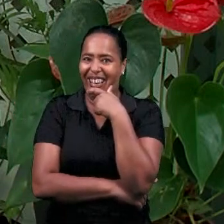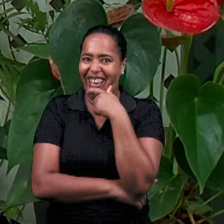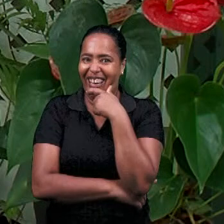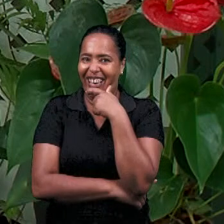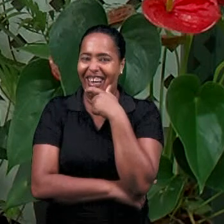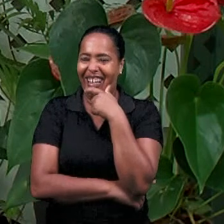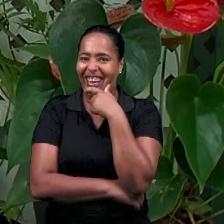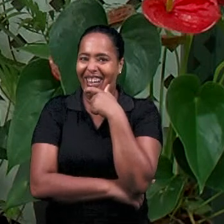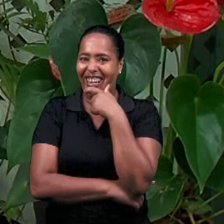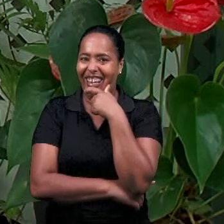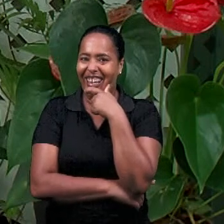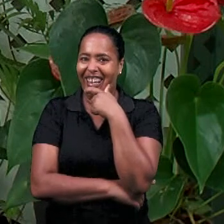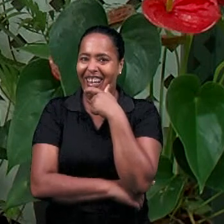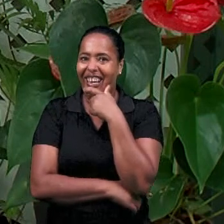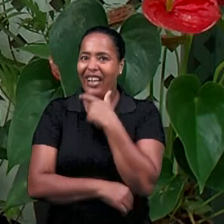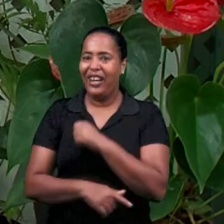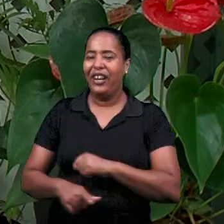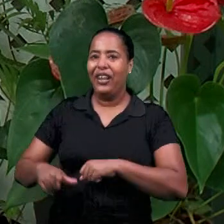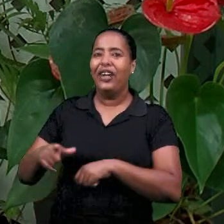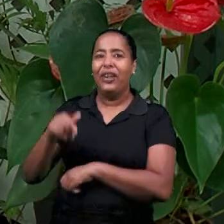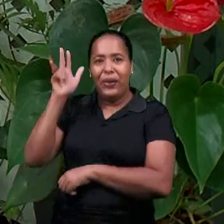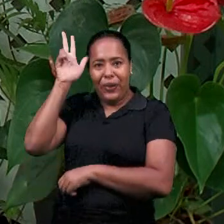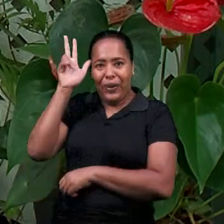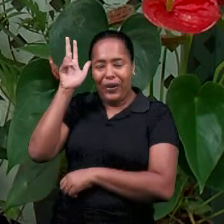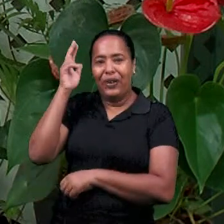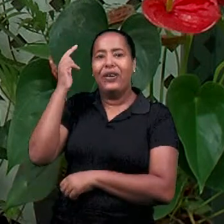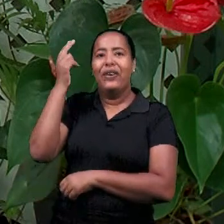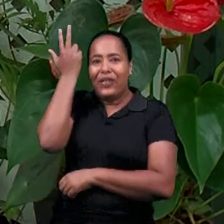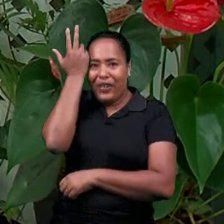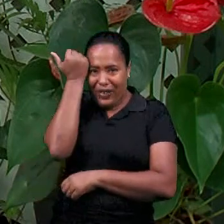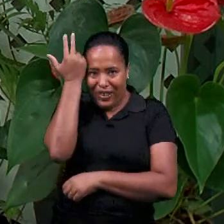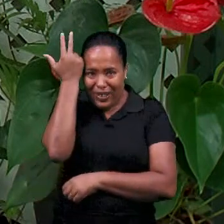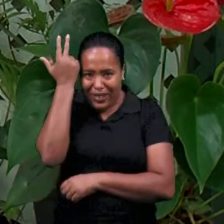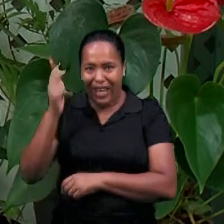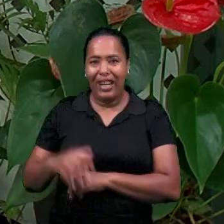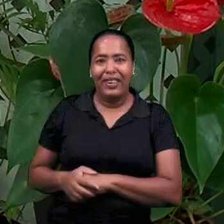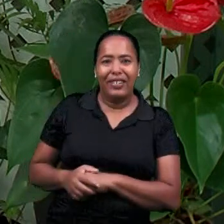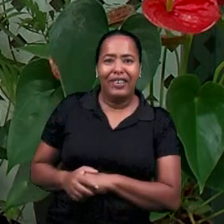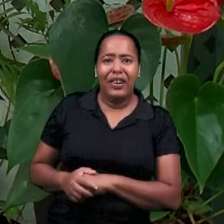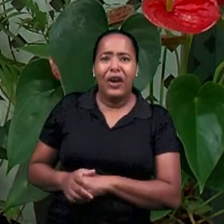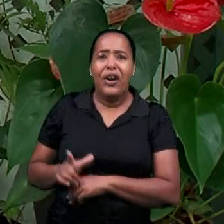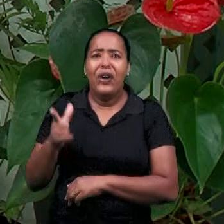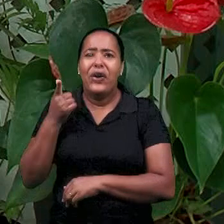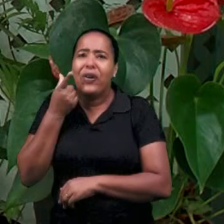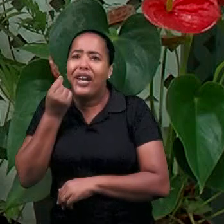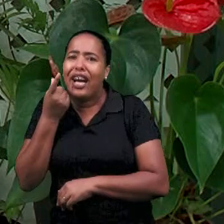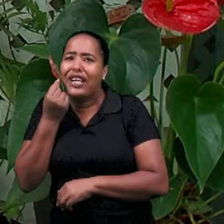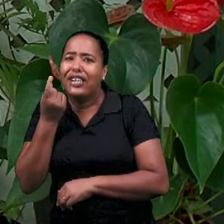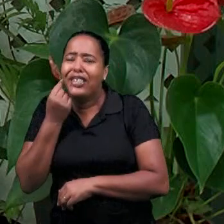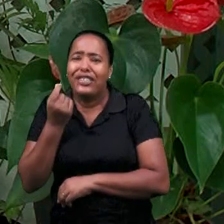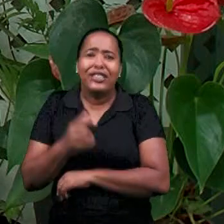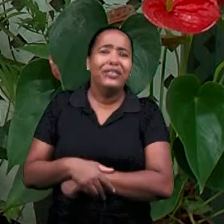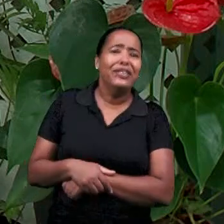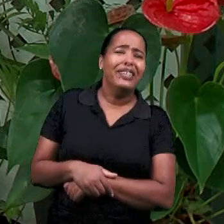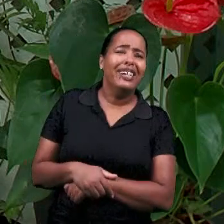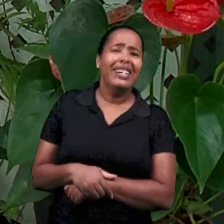préférez? Bibliquement, quel des deux? La Pâque, c'est avec l'agneau ou avec le chat?